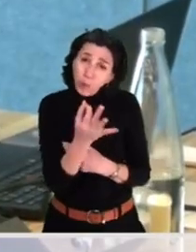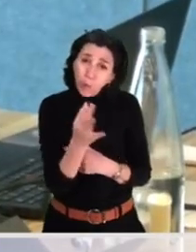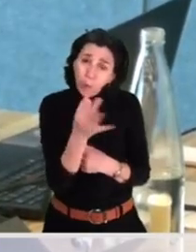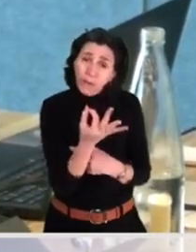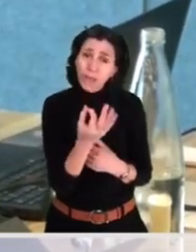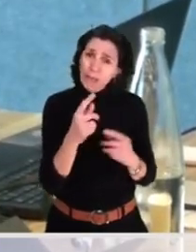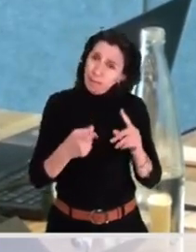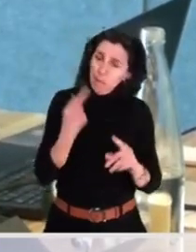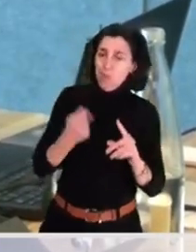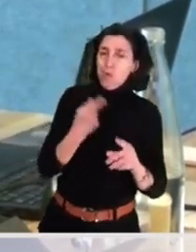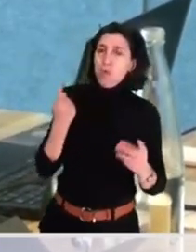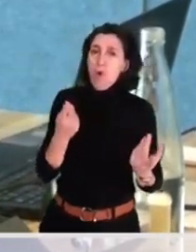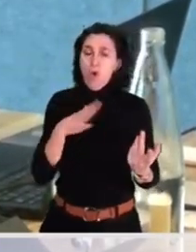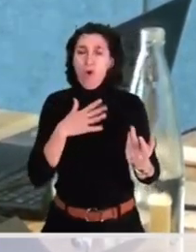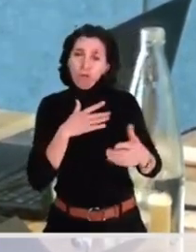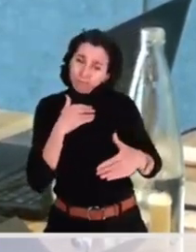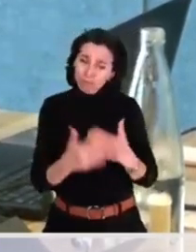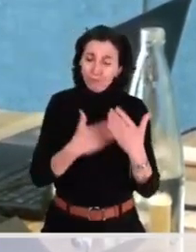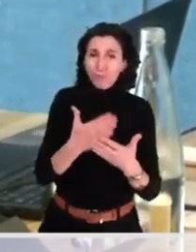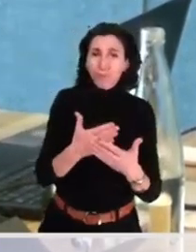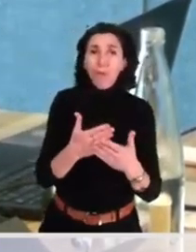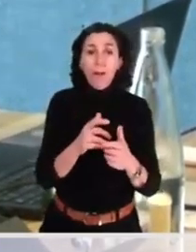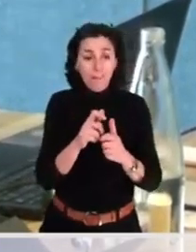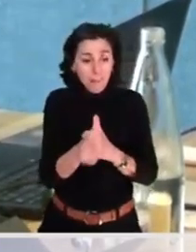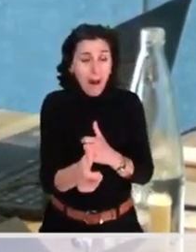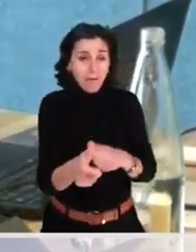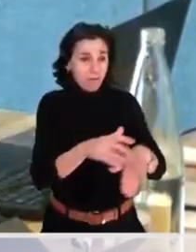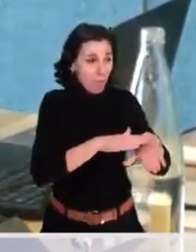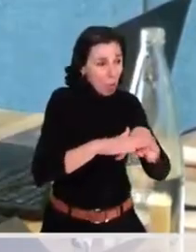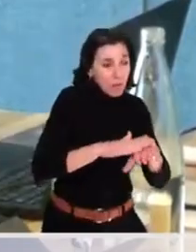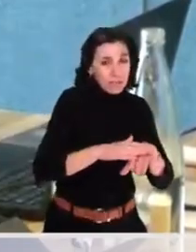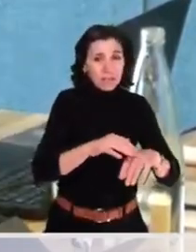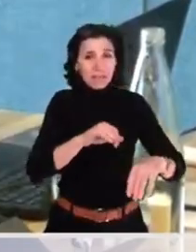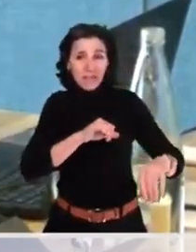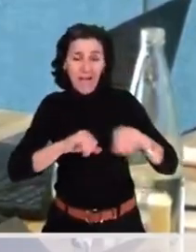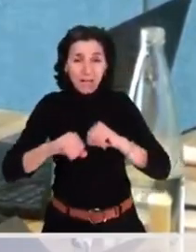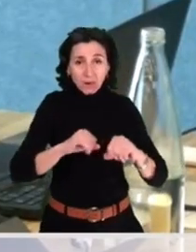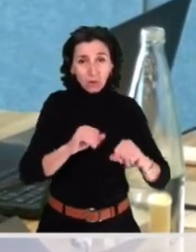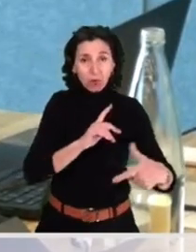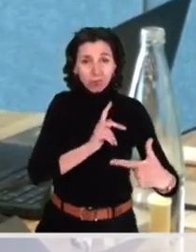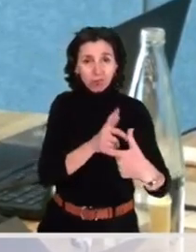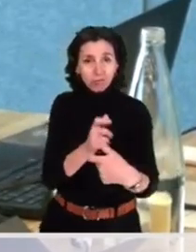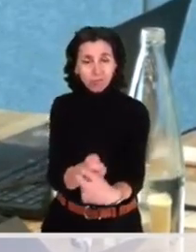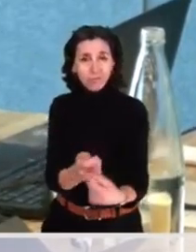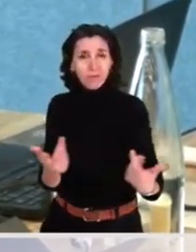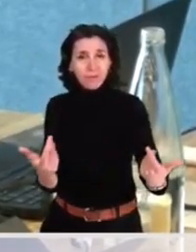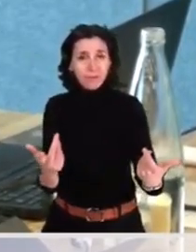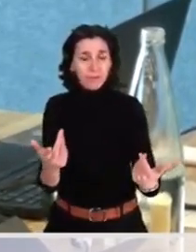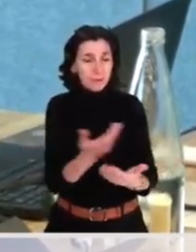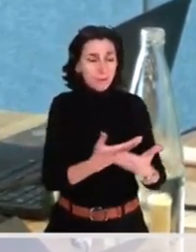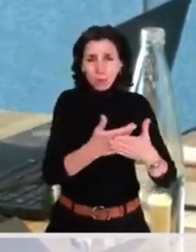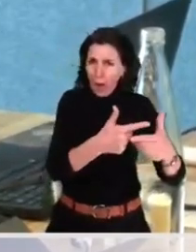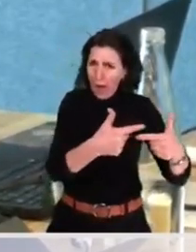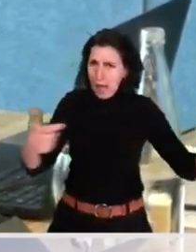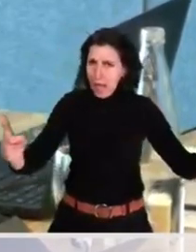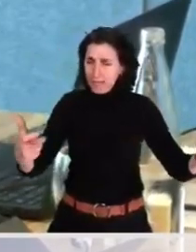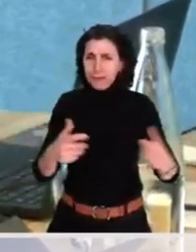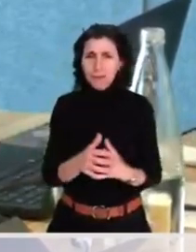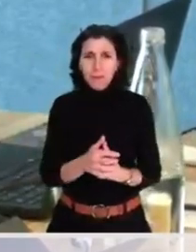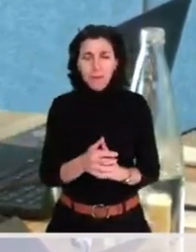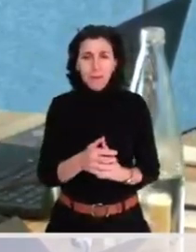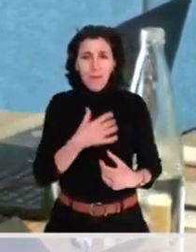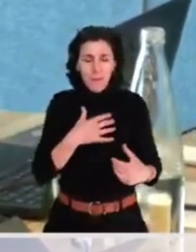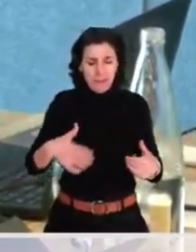pour ensuite définir des politiques et des actions qui permettraient d'agir dans les domaines ensuite que la